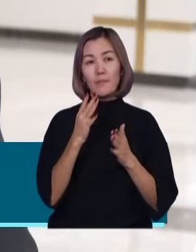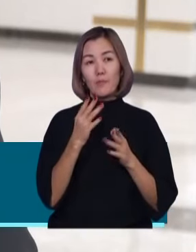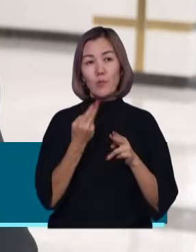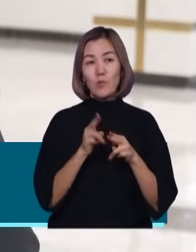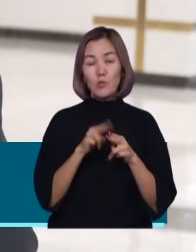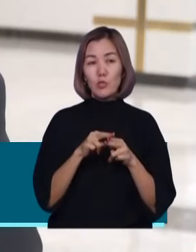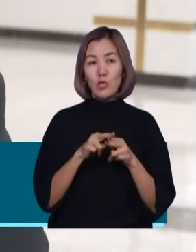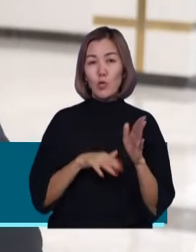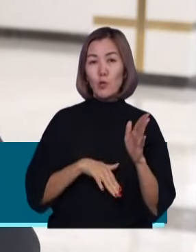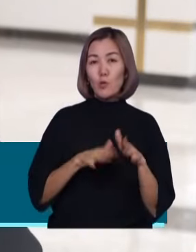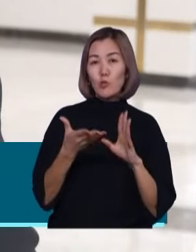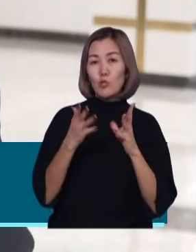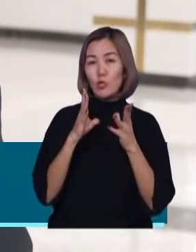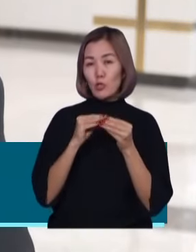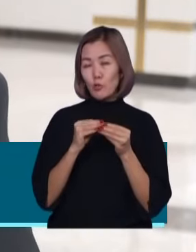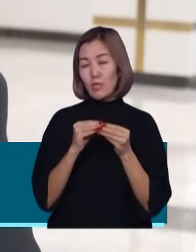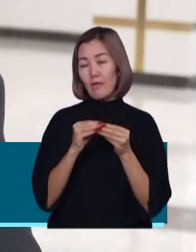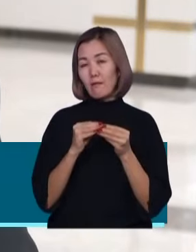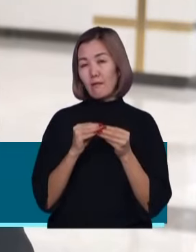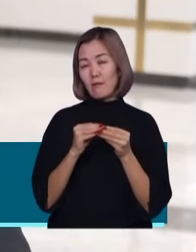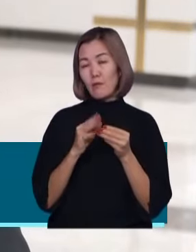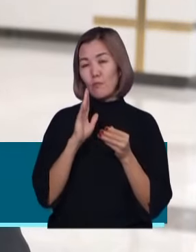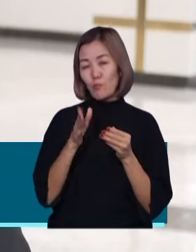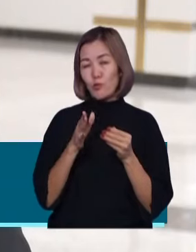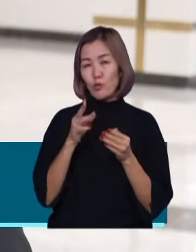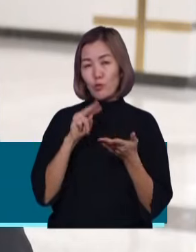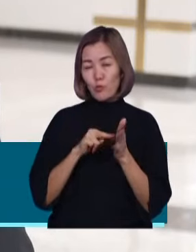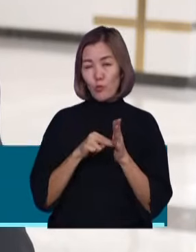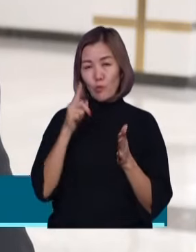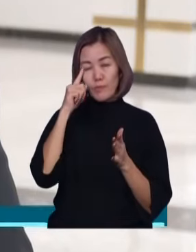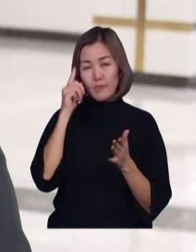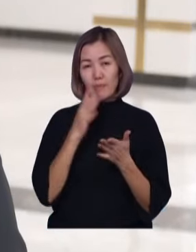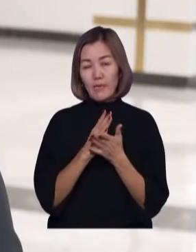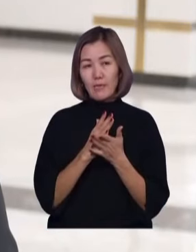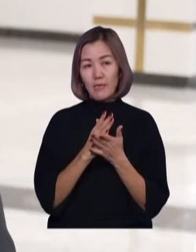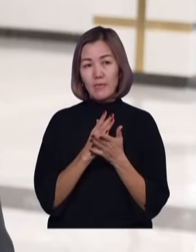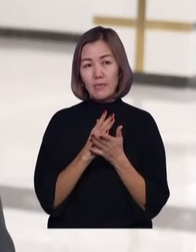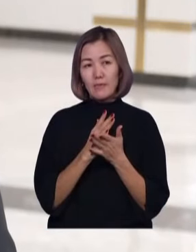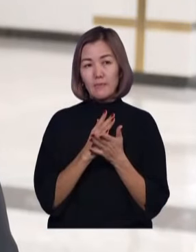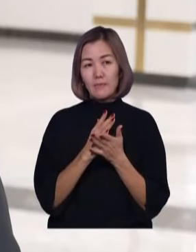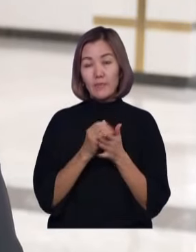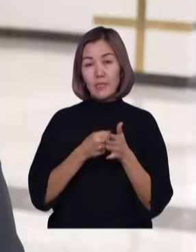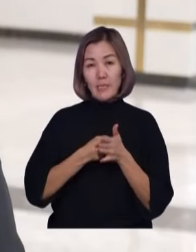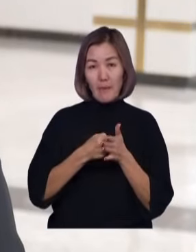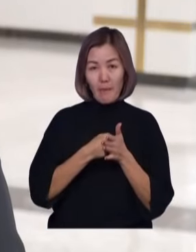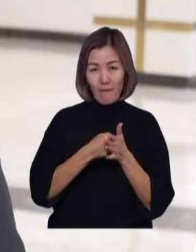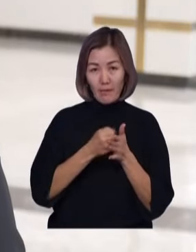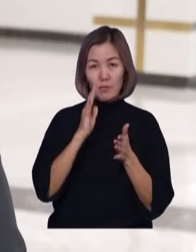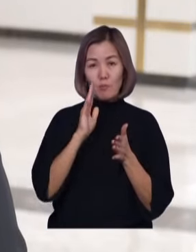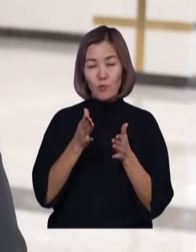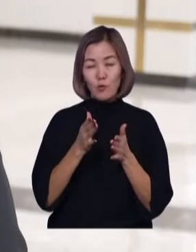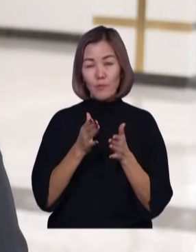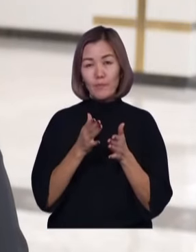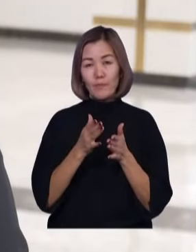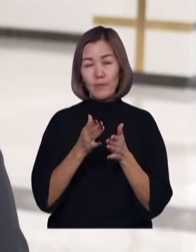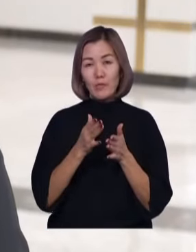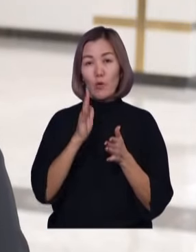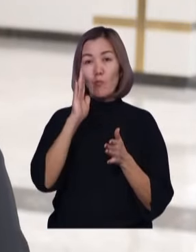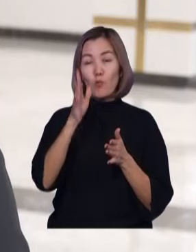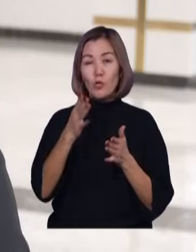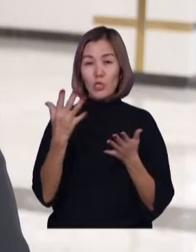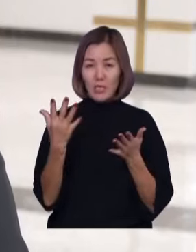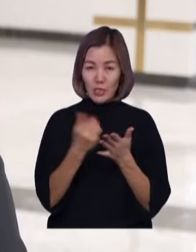осындай баспалдақпен арқында көтерілеміз деген ойымыз бар енді. Жеңістерге жетеміз деген әлі. Әрі жеңістер алда. Жетісу